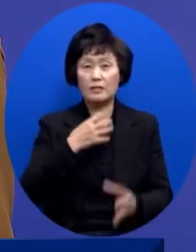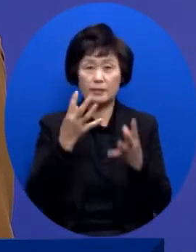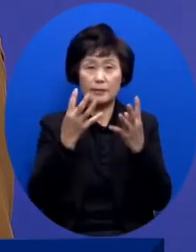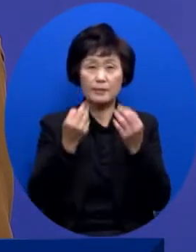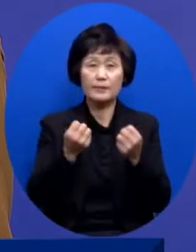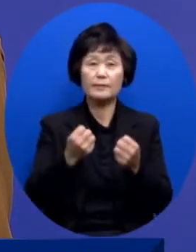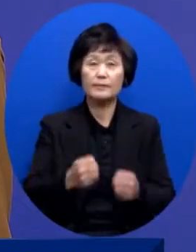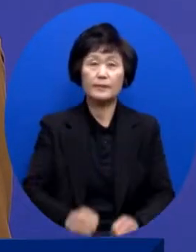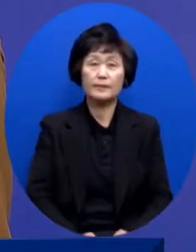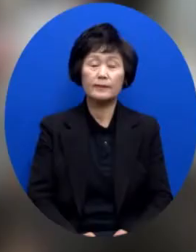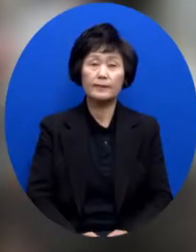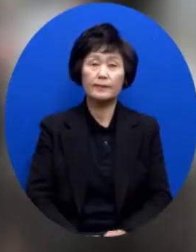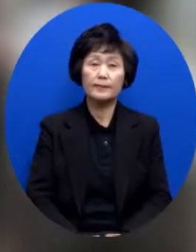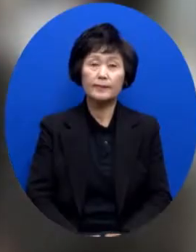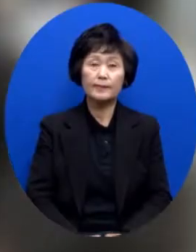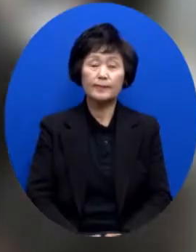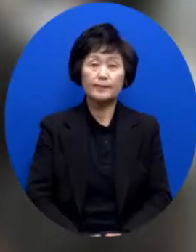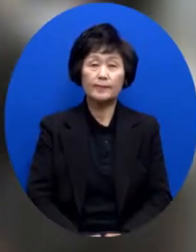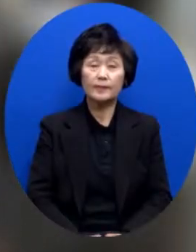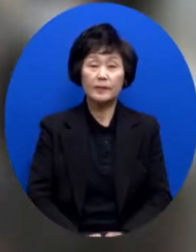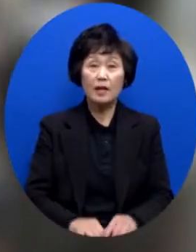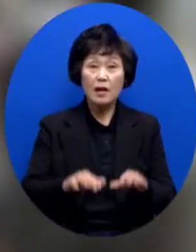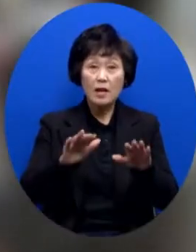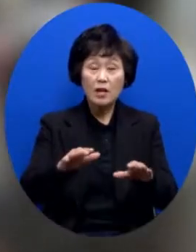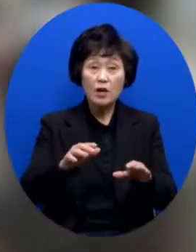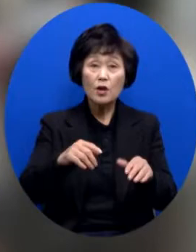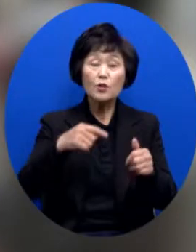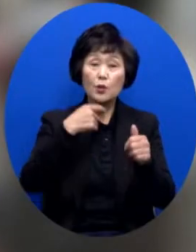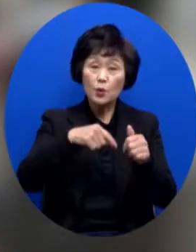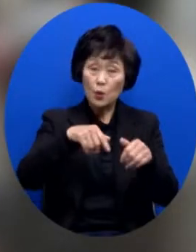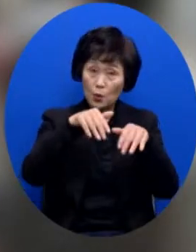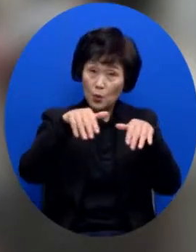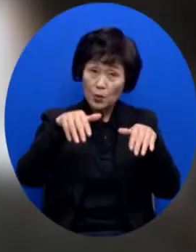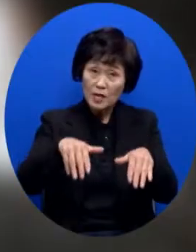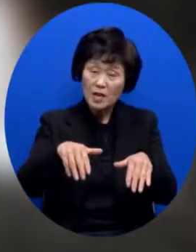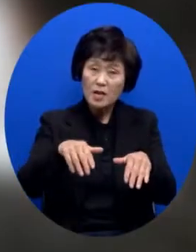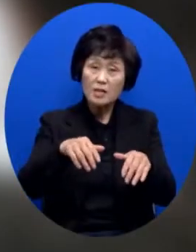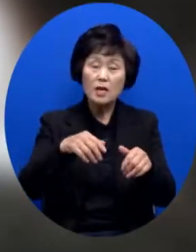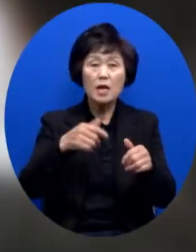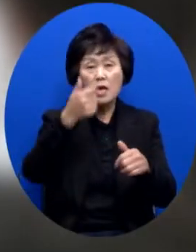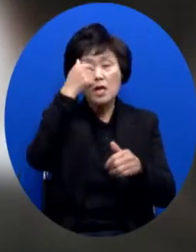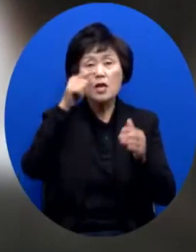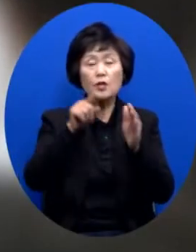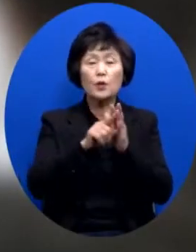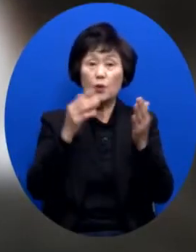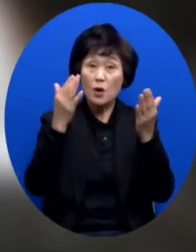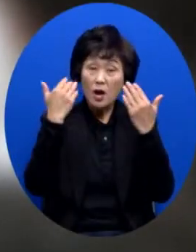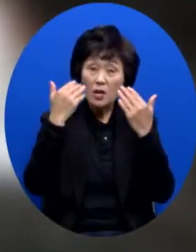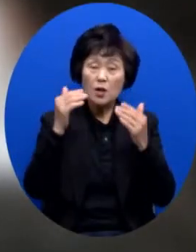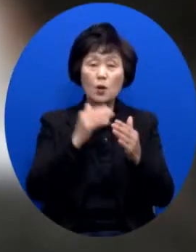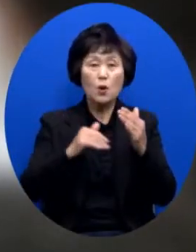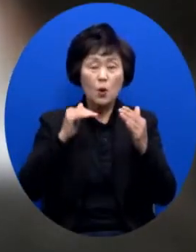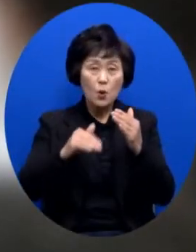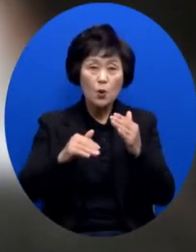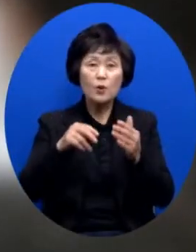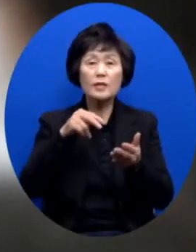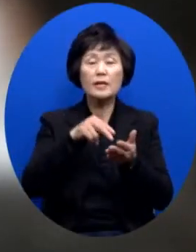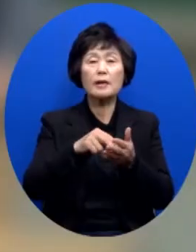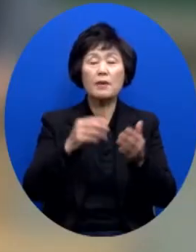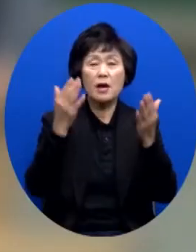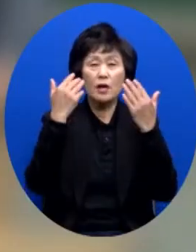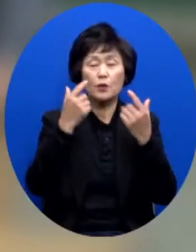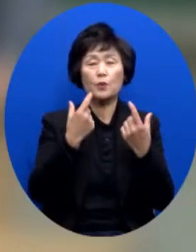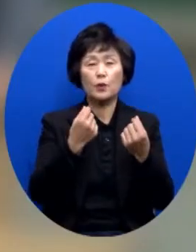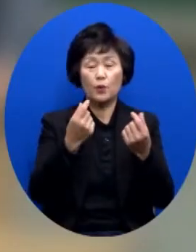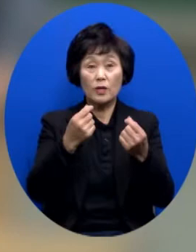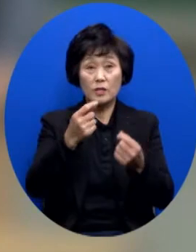기자입니다 현행 교육 체제 하에서 기독교 학교는 공립학교와 동일하게 정부가